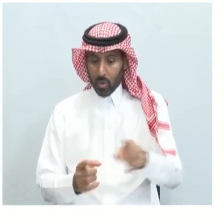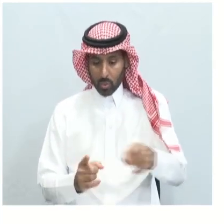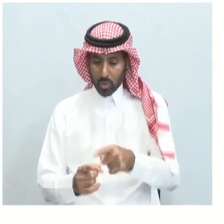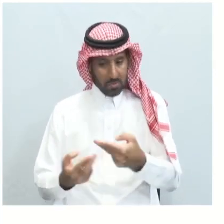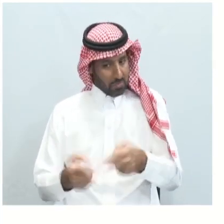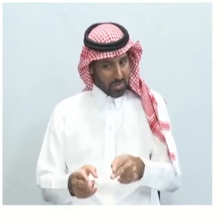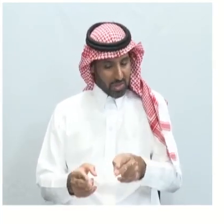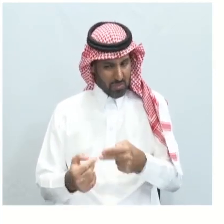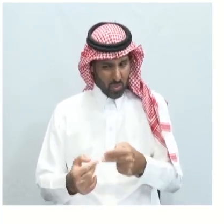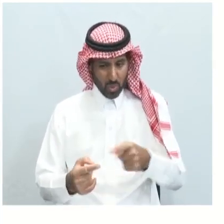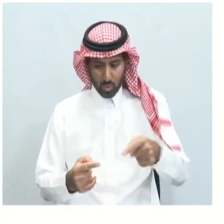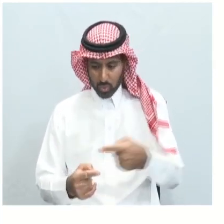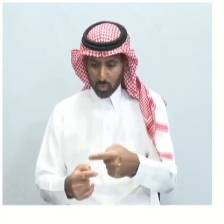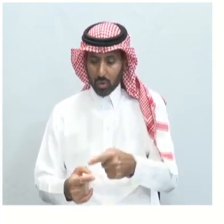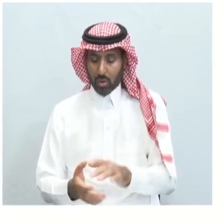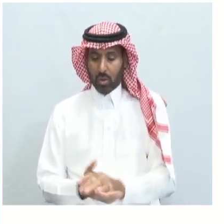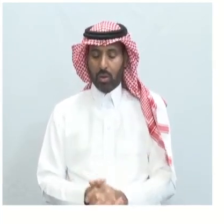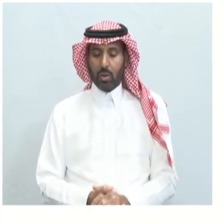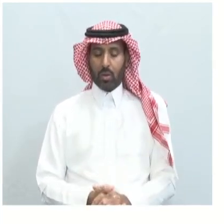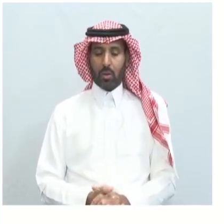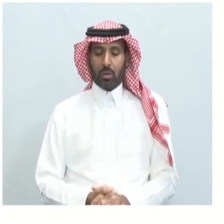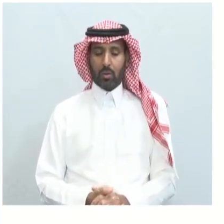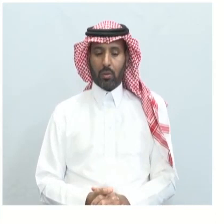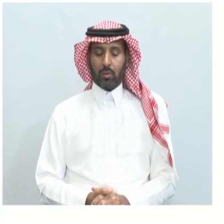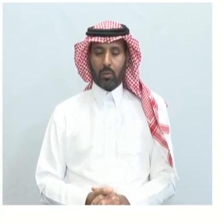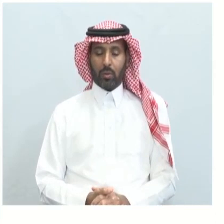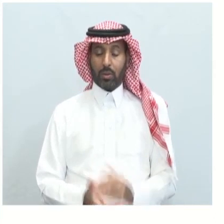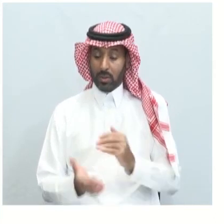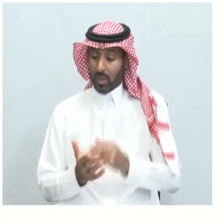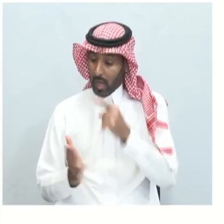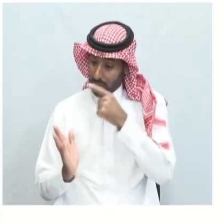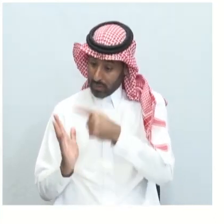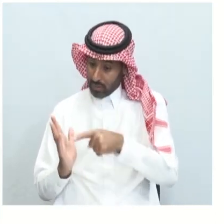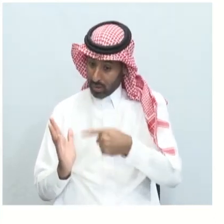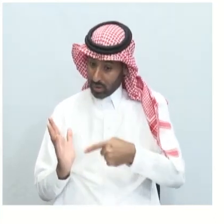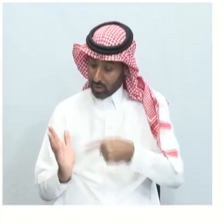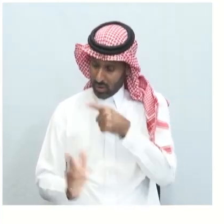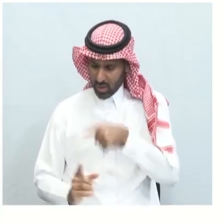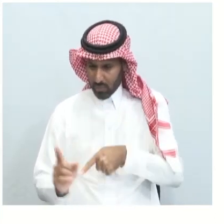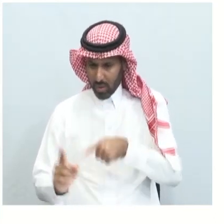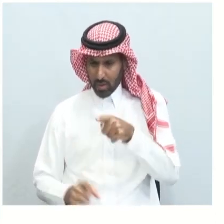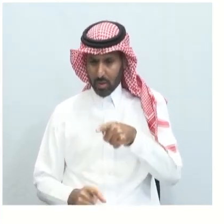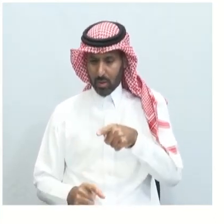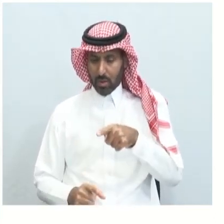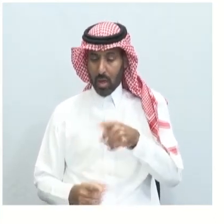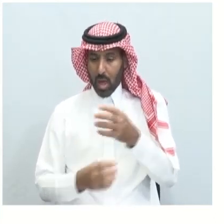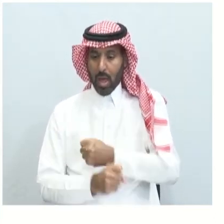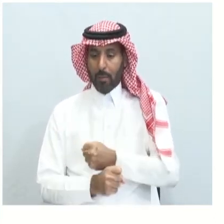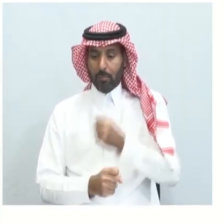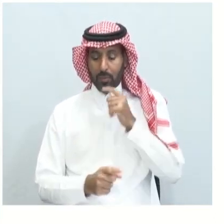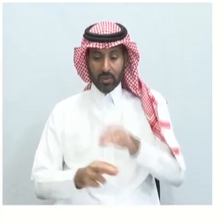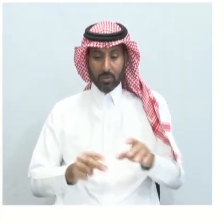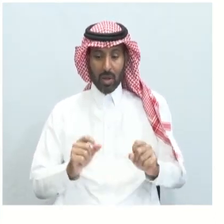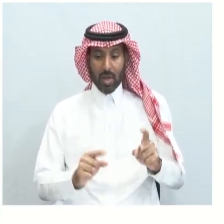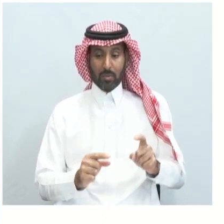المصرح به الى الاجهزه والانظمه كذلك من الممارسات الامنه اجراء تقييمات امن سبران